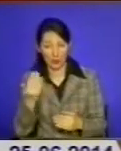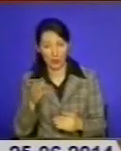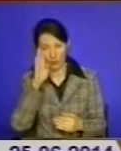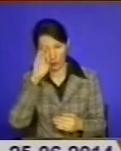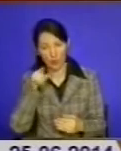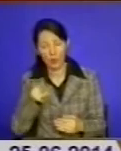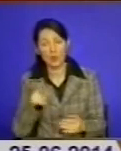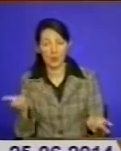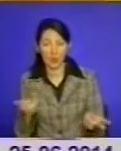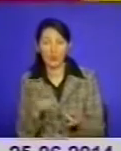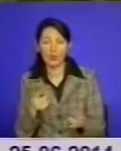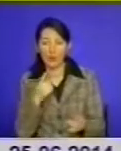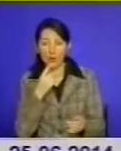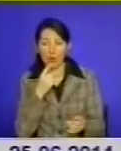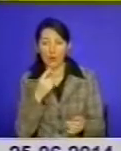стали? Перші.